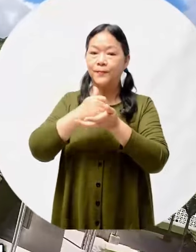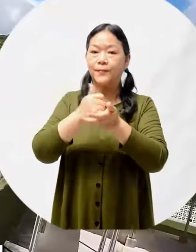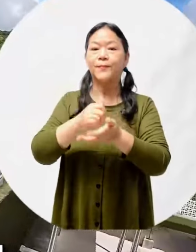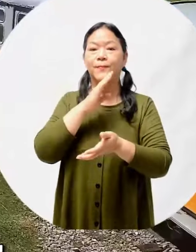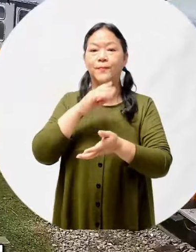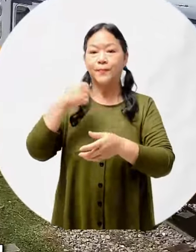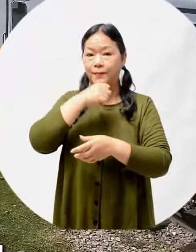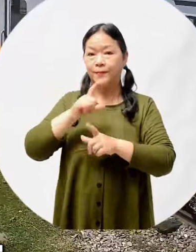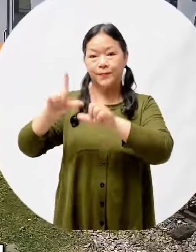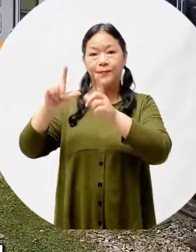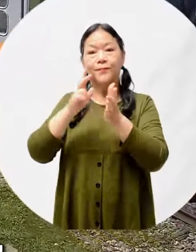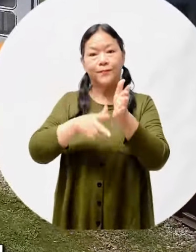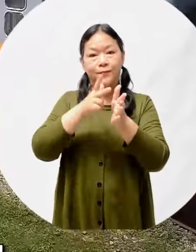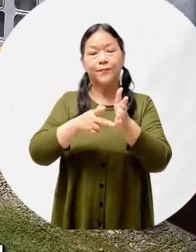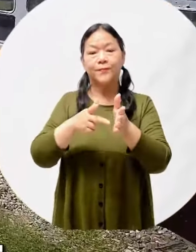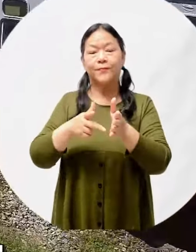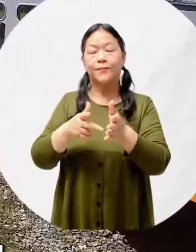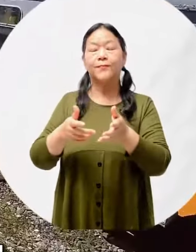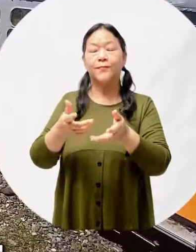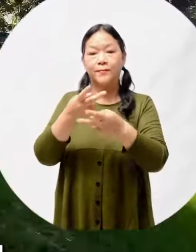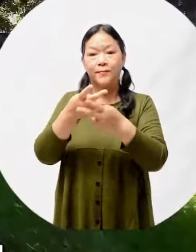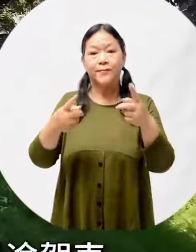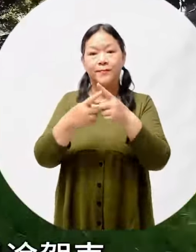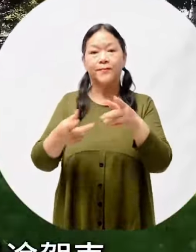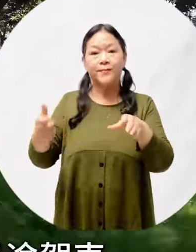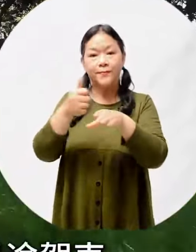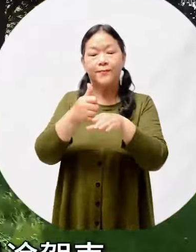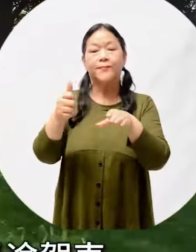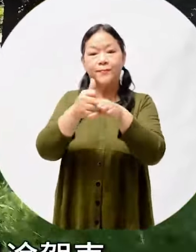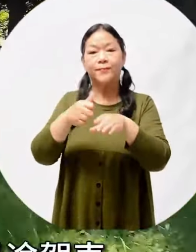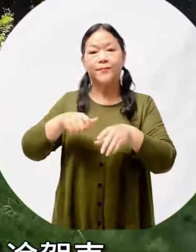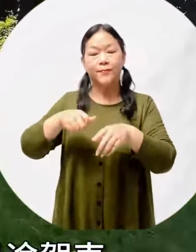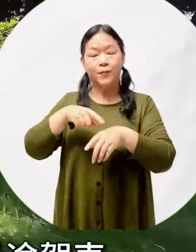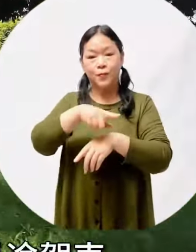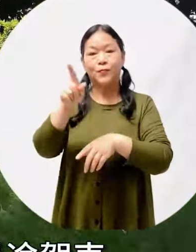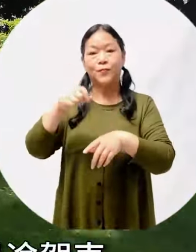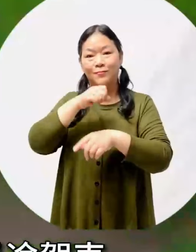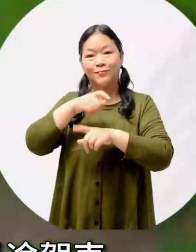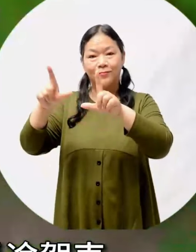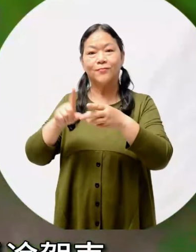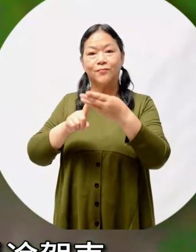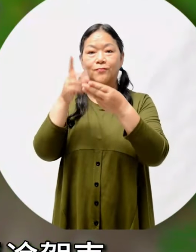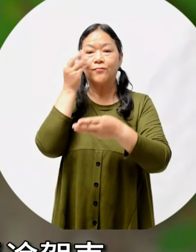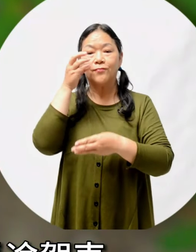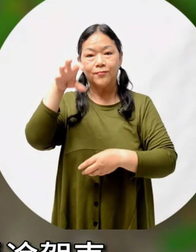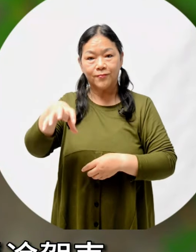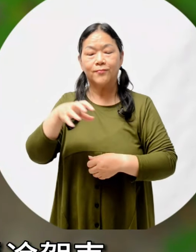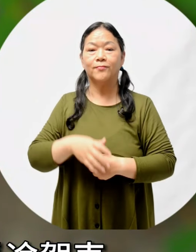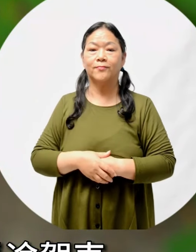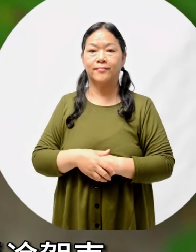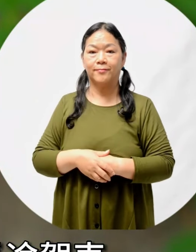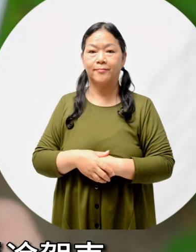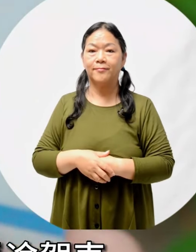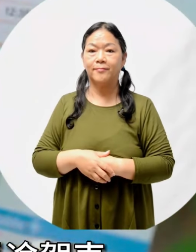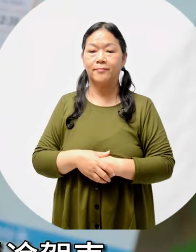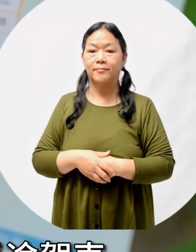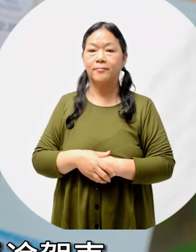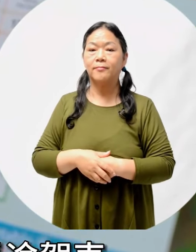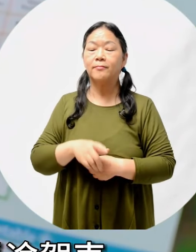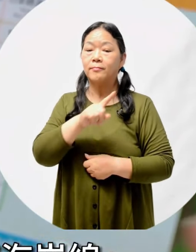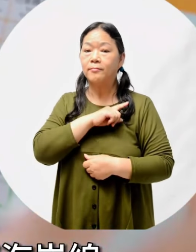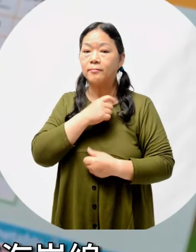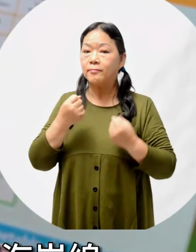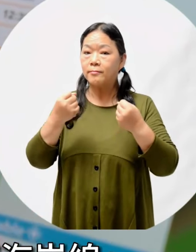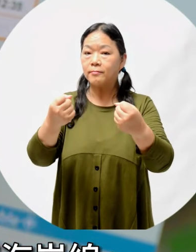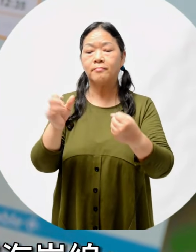站、台东火车站接送旅客前往台东海岸线上的主要观光景点。不